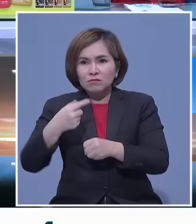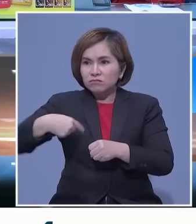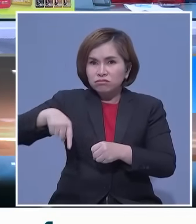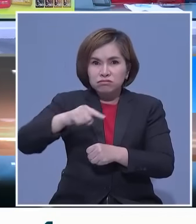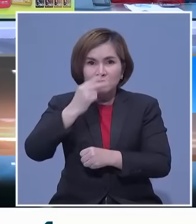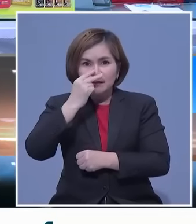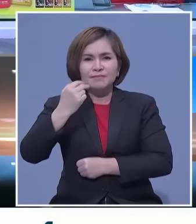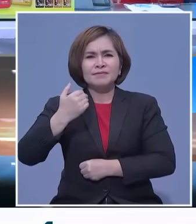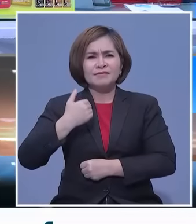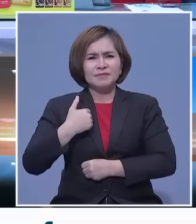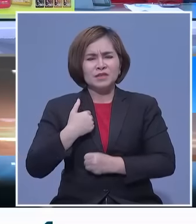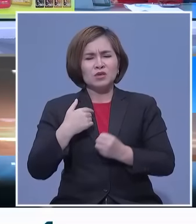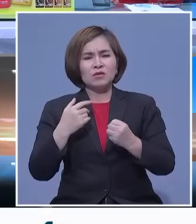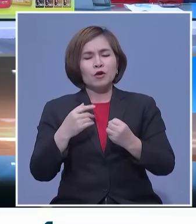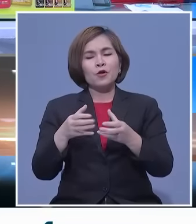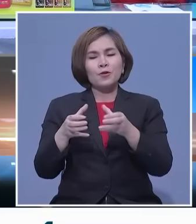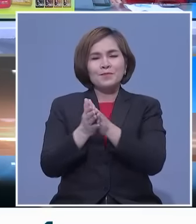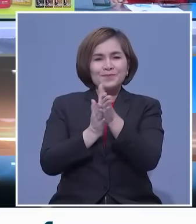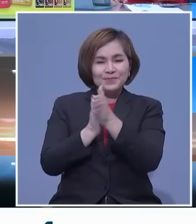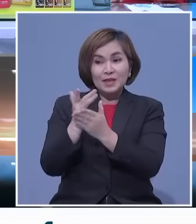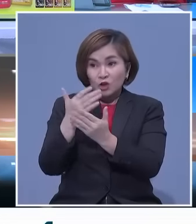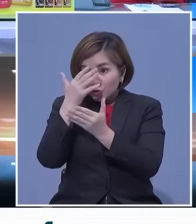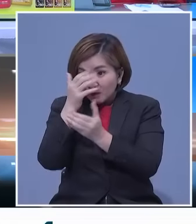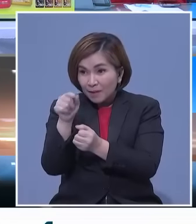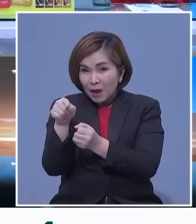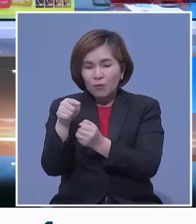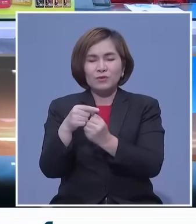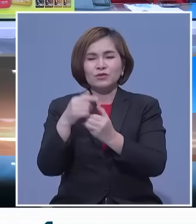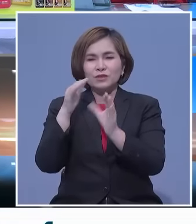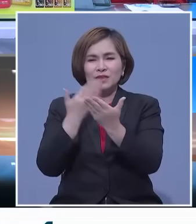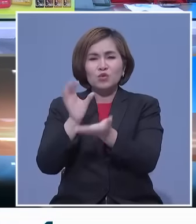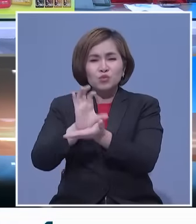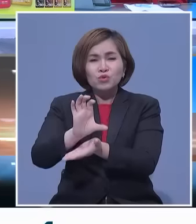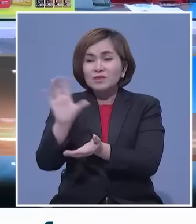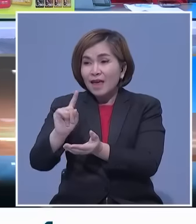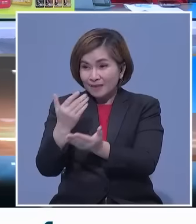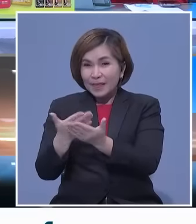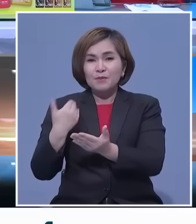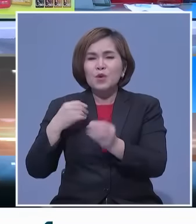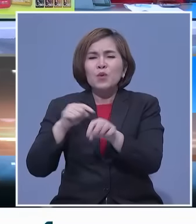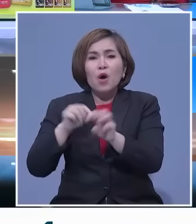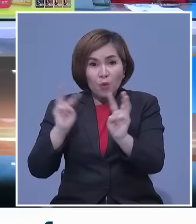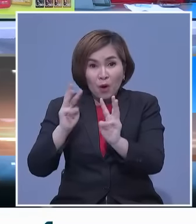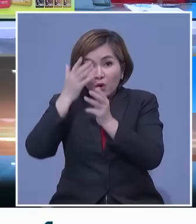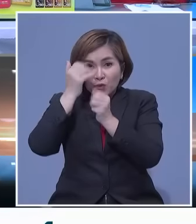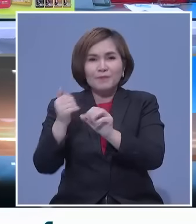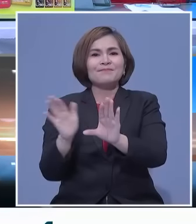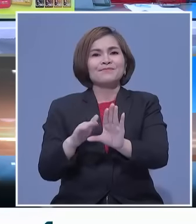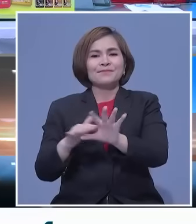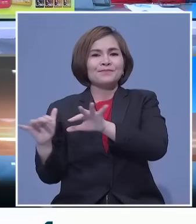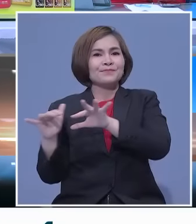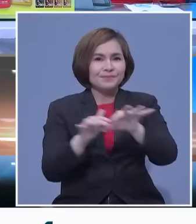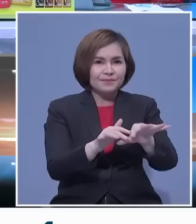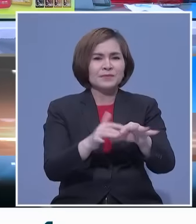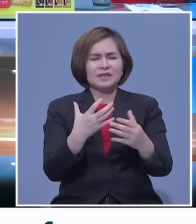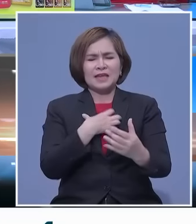เยอะจริงๆทีนี้เลยกลายเป็นเป้าหมายของการระดมทุนหรือว่าการเปิดลงทุนแบบเนี้ยมีเงินเก็บมีเวลาว่างมีเวลาว่างแล้วก็อยากจะมีเงิน